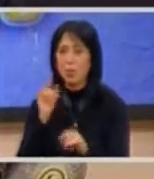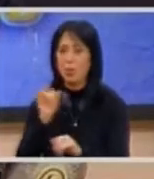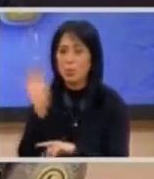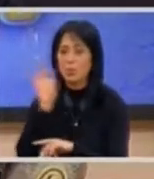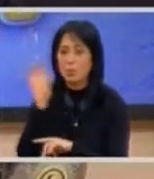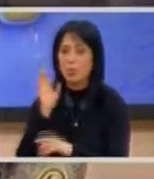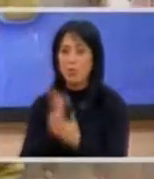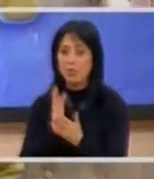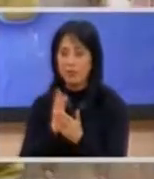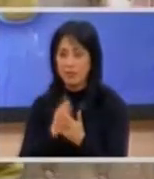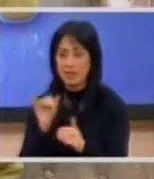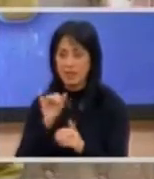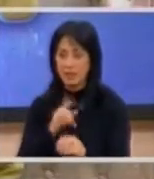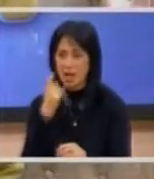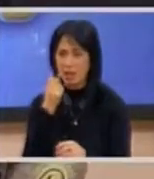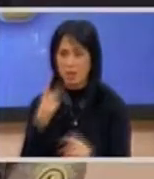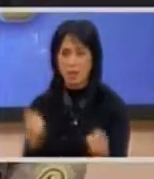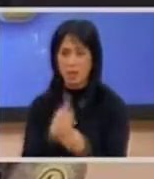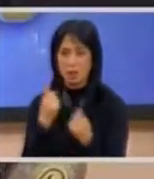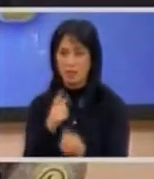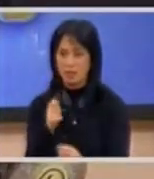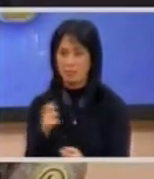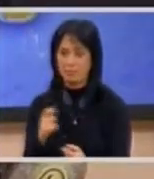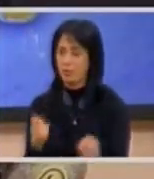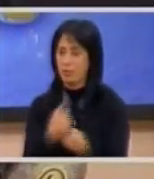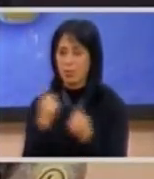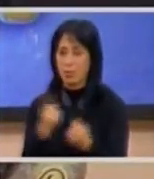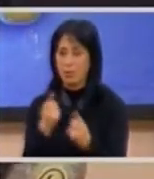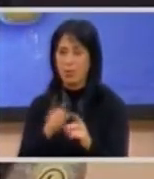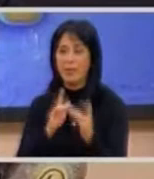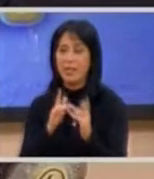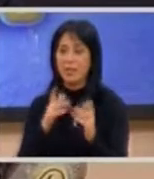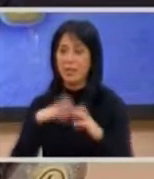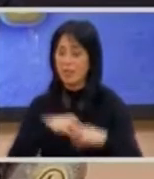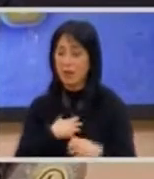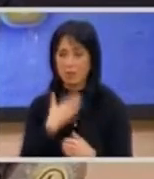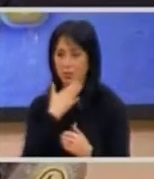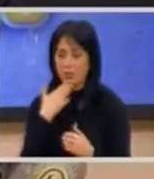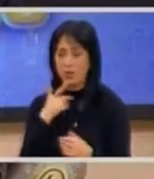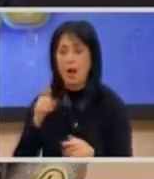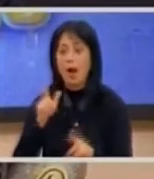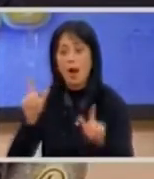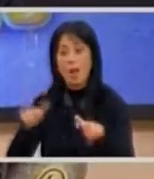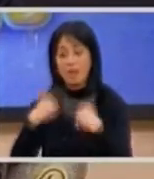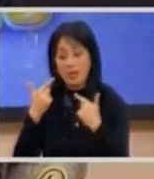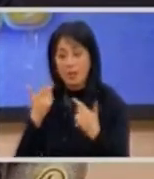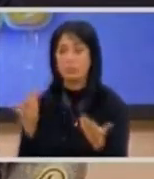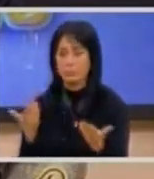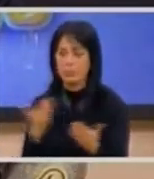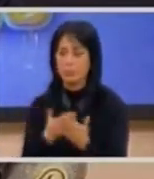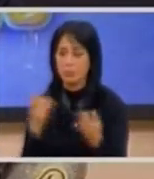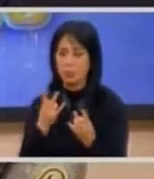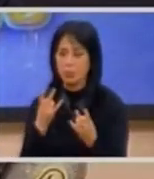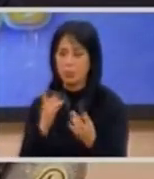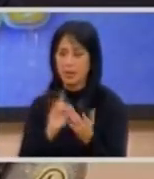პროვაიდერი. ანუ 112-ზე ვაგზავნით ჩვეულებრივად. ჩვეულებრივად 112-ზე გამოაგზავნით, ხოლო ვიდეო ზარის შემთხვევაში, რა თქმა უნდა, ინტერნეტი არის საჭირო